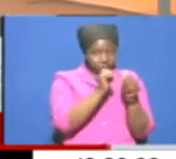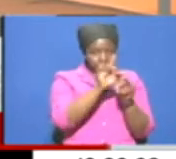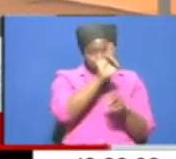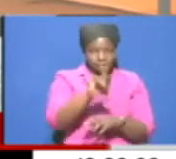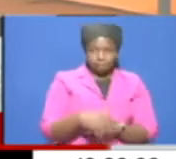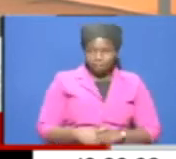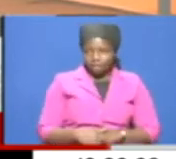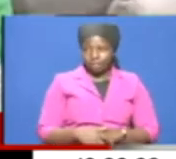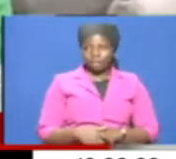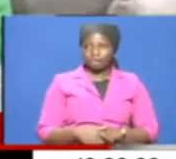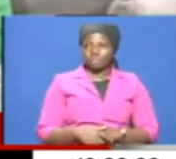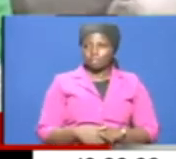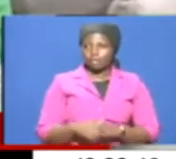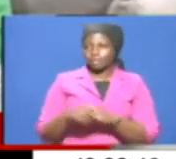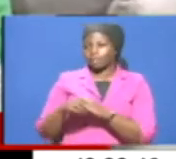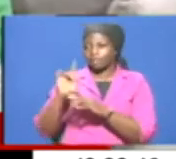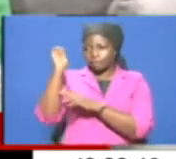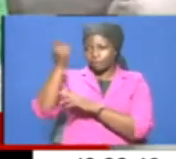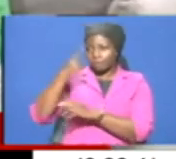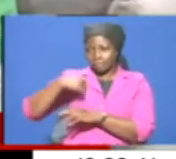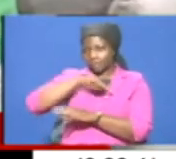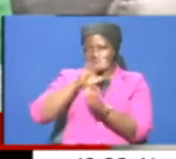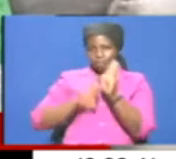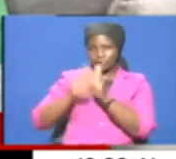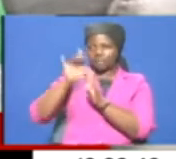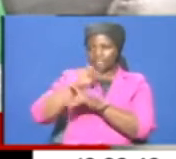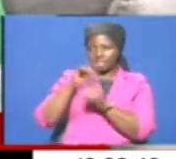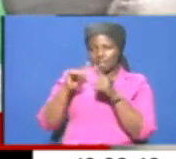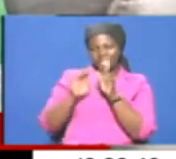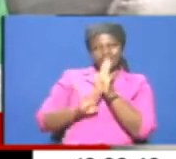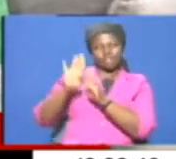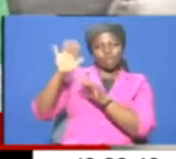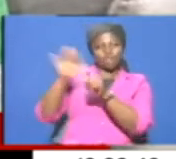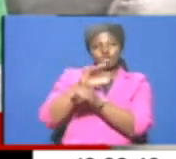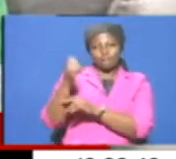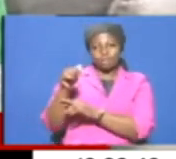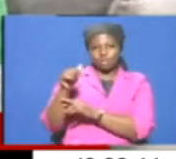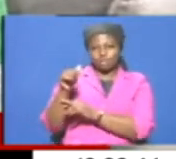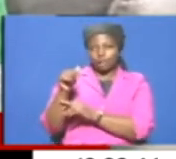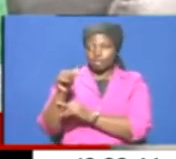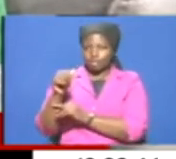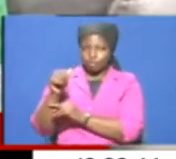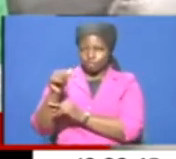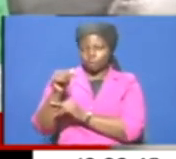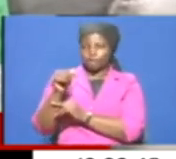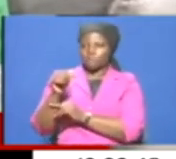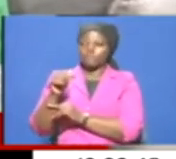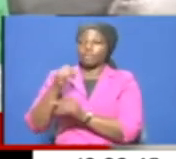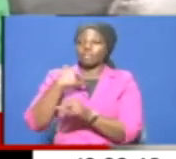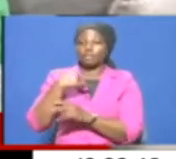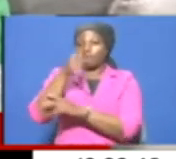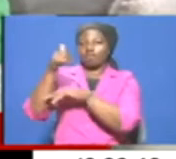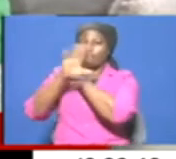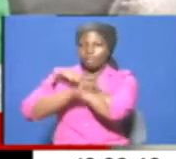Kenya tuko mbele, lakini hatuko mbele sana. Ndio. Tuko hata puka tikati. Mm-hmm. Kuko na ile zile nchi zingine